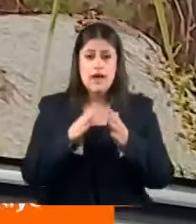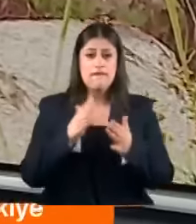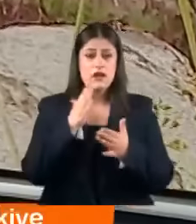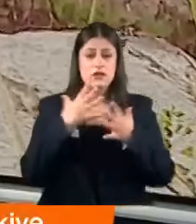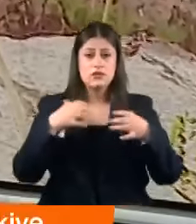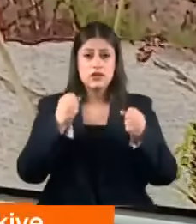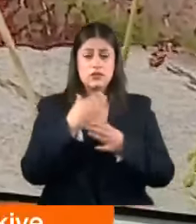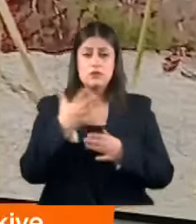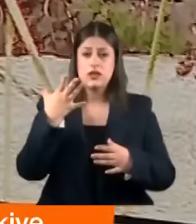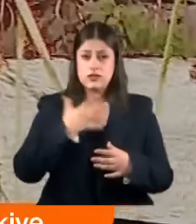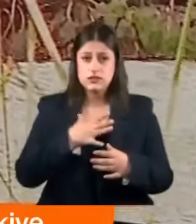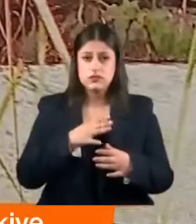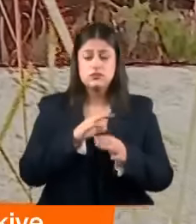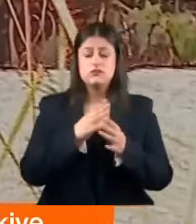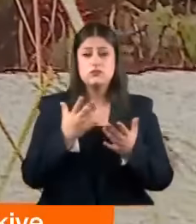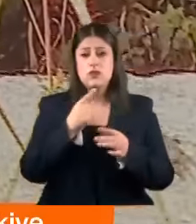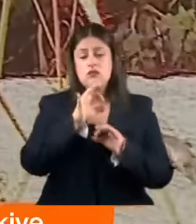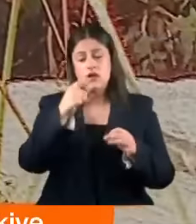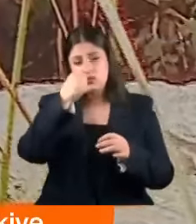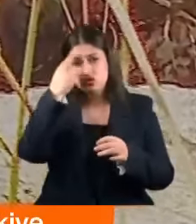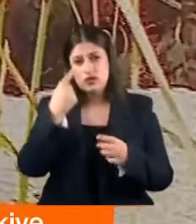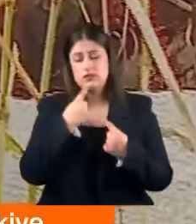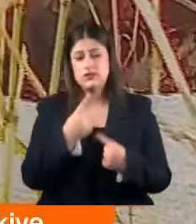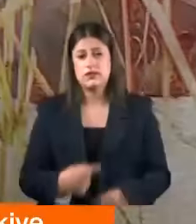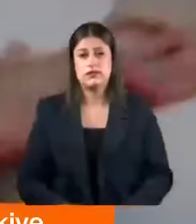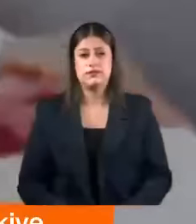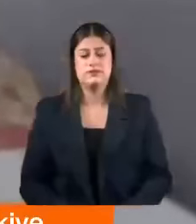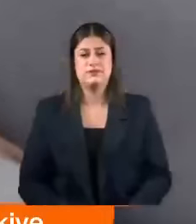gidebilmek kelimenin tam anlamıyla şans meselesi.